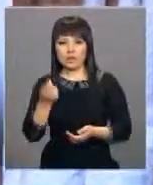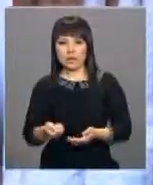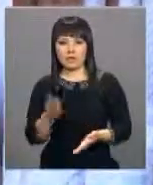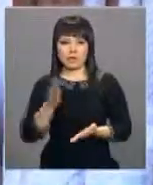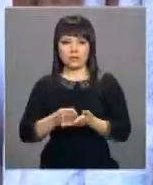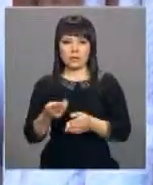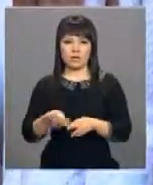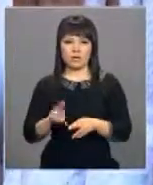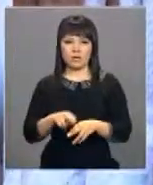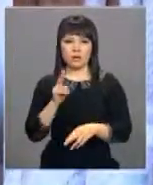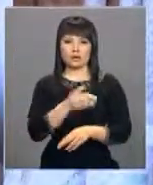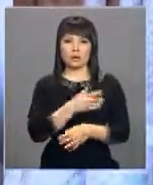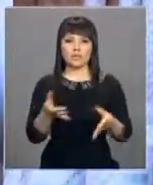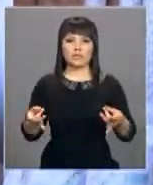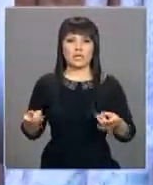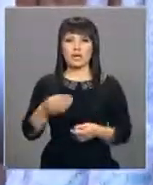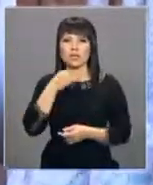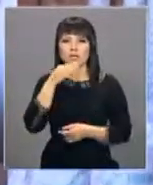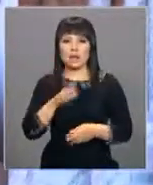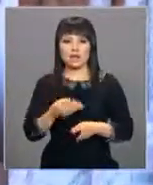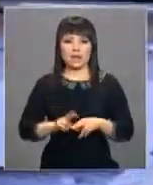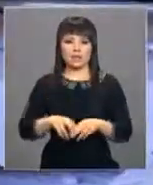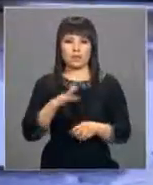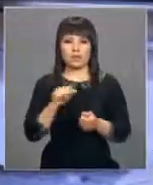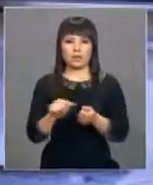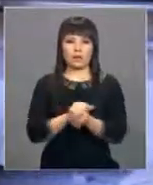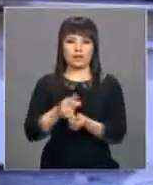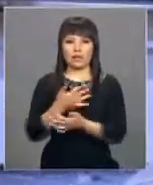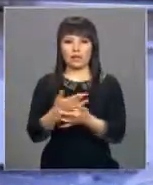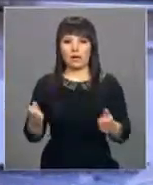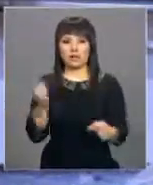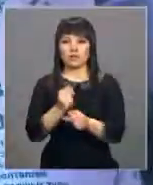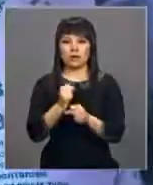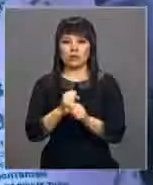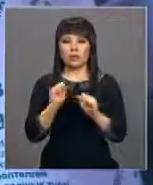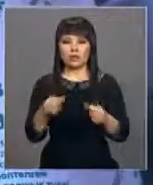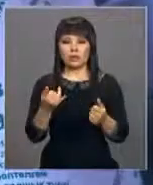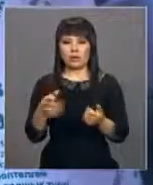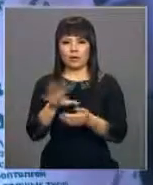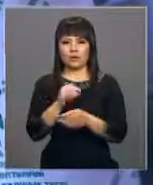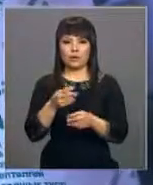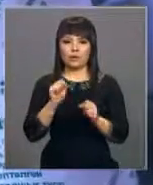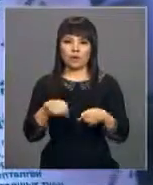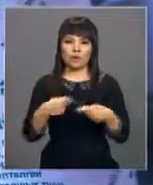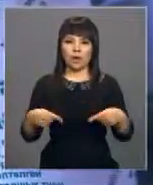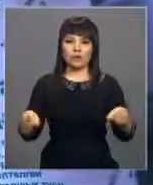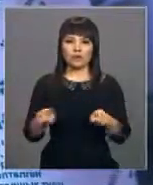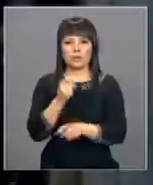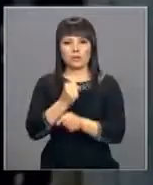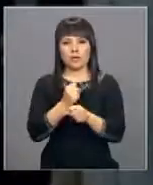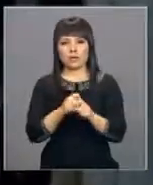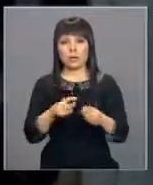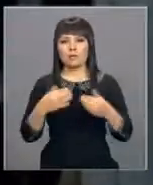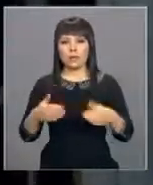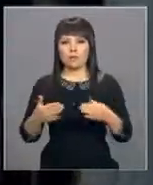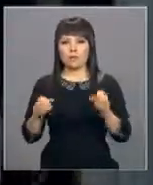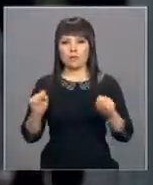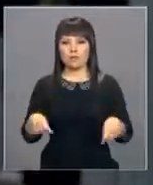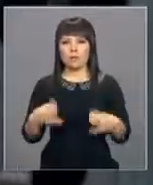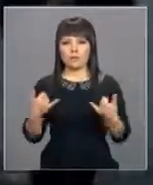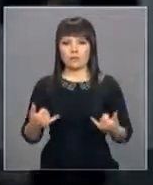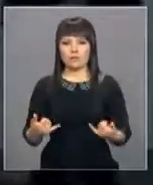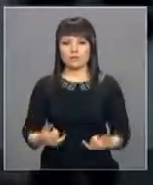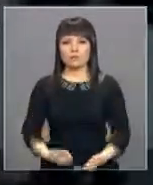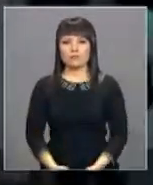арзан. Егер шикізат жеткілікті болса, қағаздан жасалатын өзге де бұйымдарды шығаруға шамамыз келеді дейді кәсіпкер. Закупаем